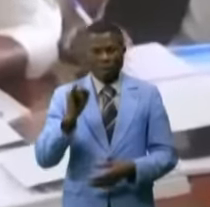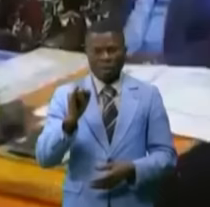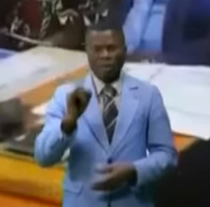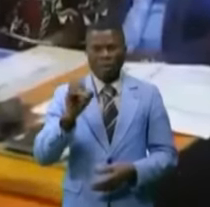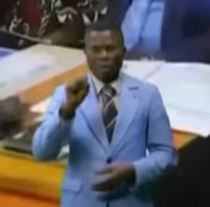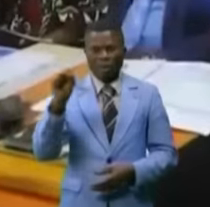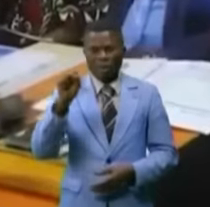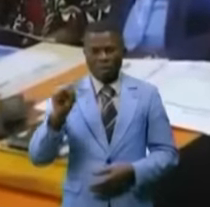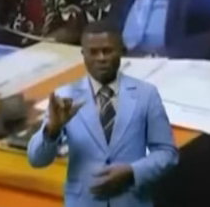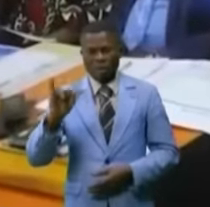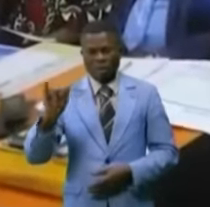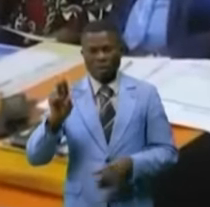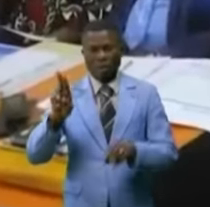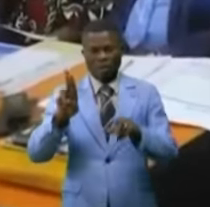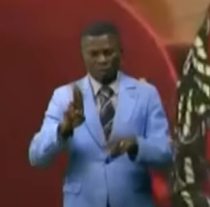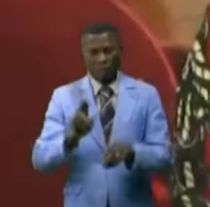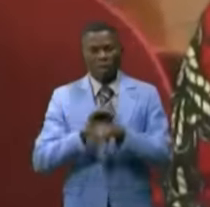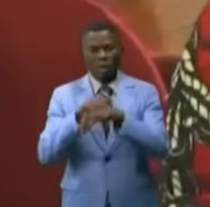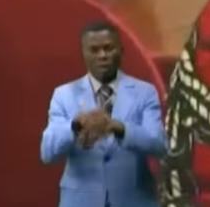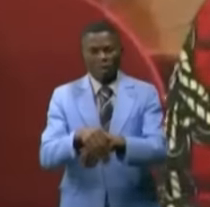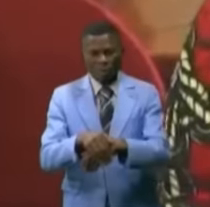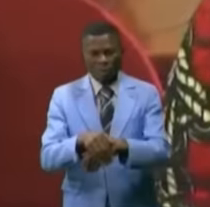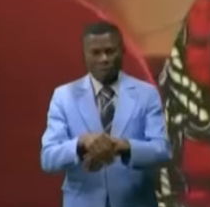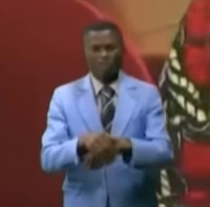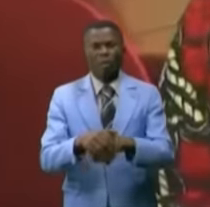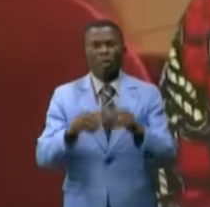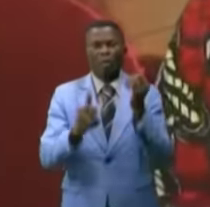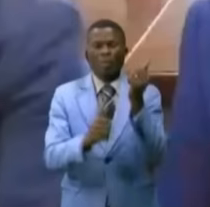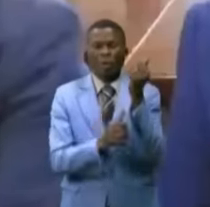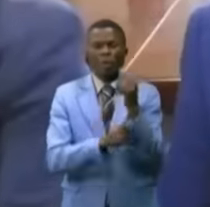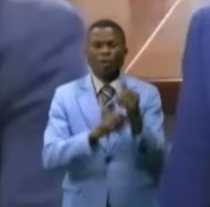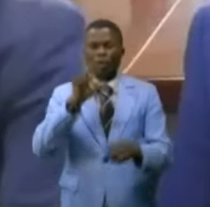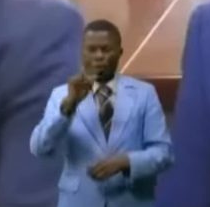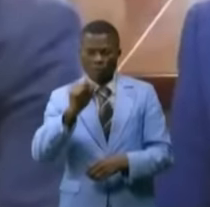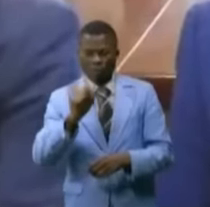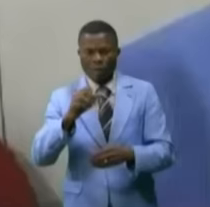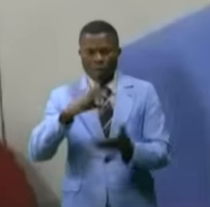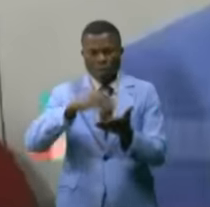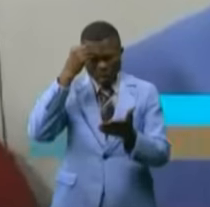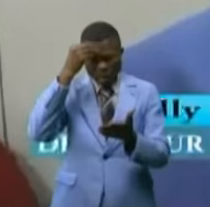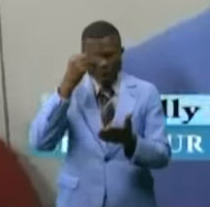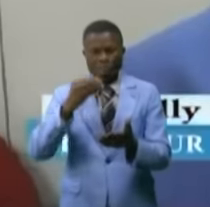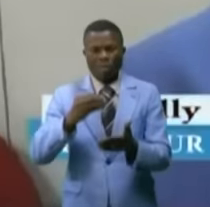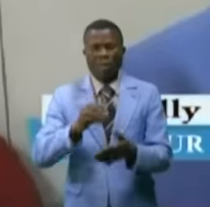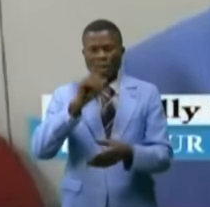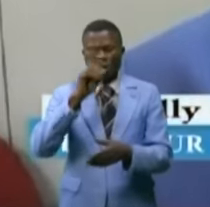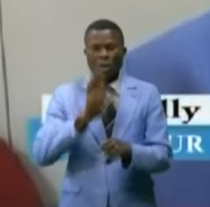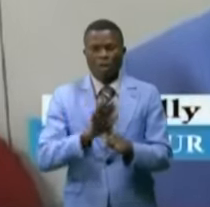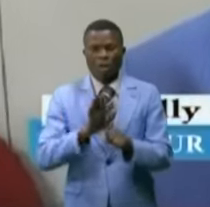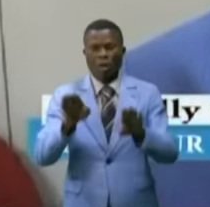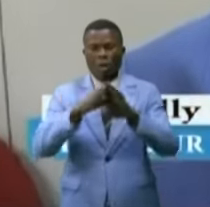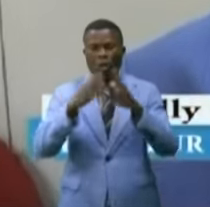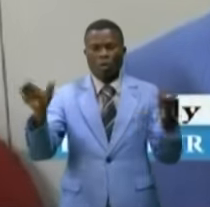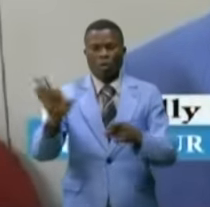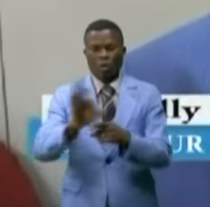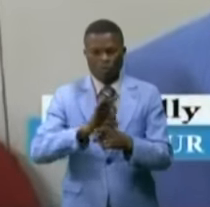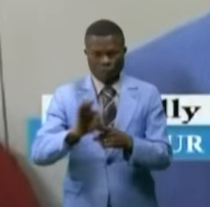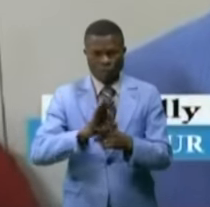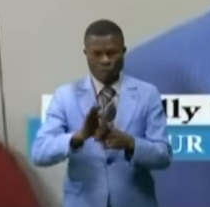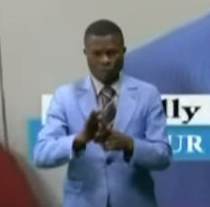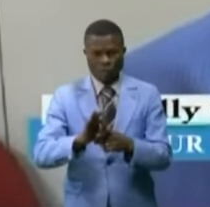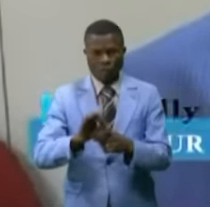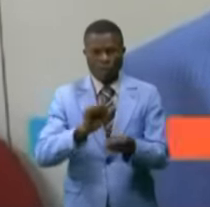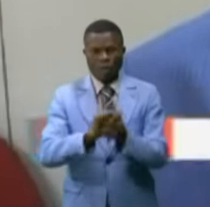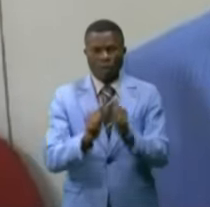initiée pour permettre à quelques 20 participants d'acquérir de nouvelles aptitudes pour plus d'efficacité. Je déclare ouverte la session de formation sur